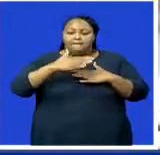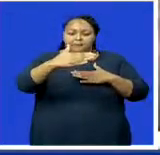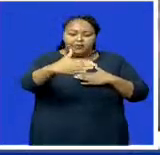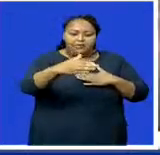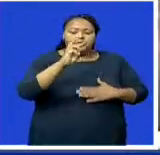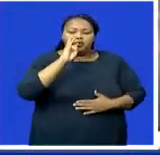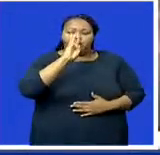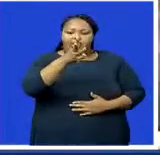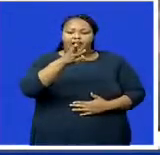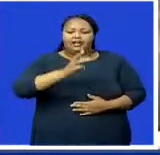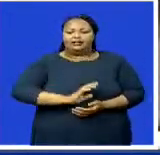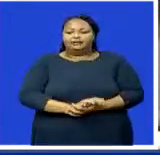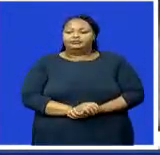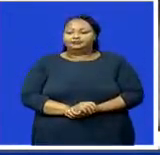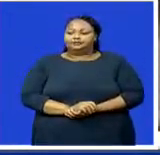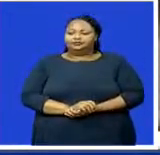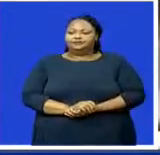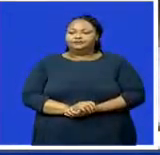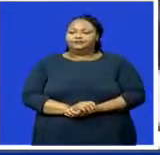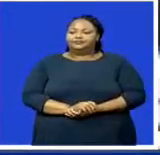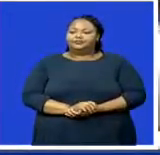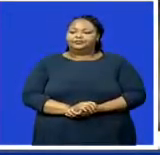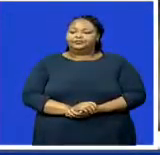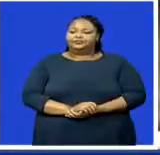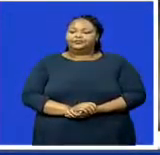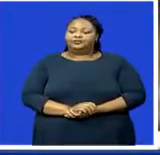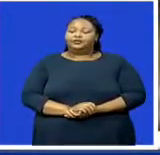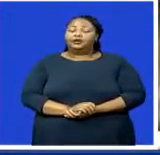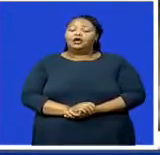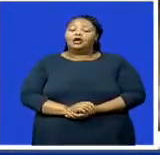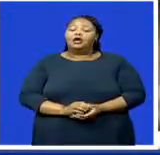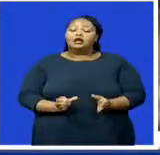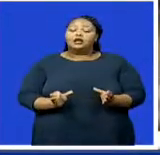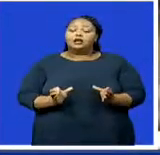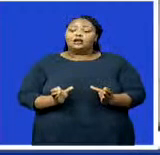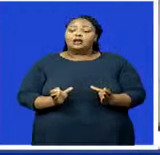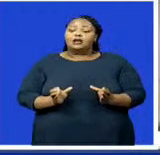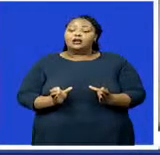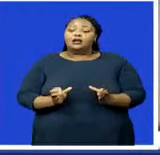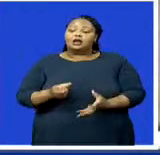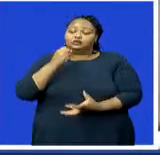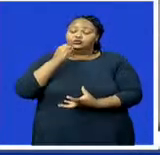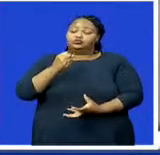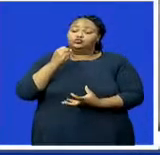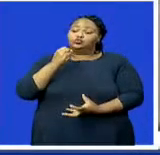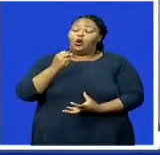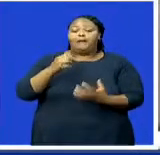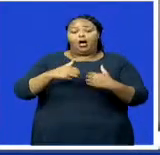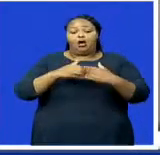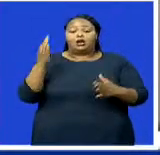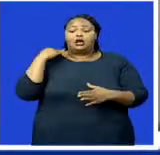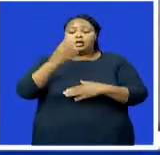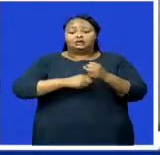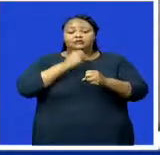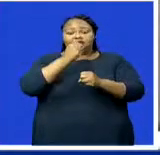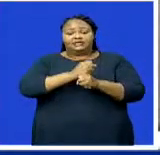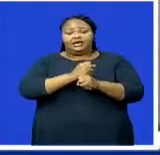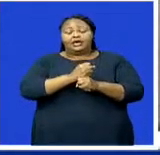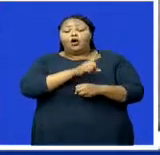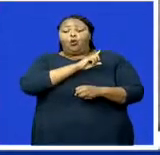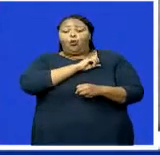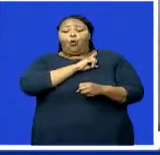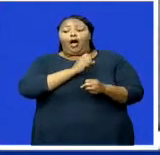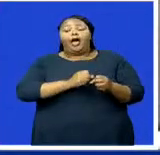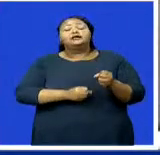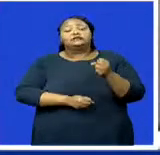Lesikhwama lesasungulwa eminyakeni lophelile ngesizathu sekwelekelela uhulumende ukuthi kuliwe nemkhuhlane iCOVID-19 kanti